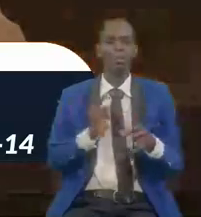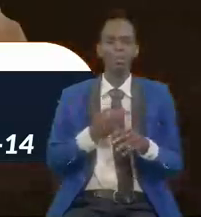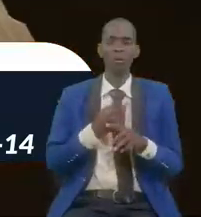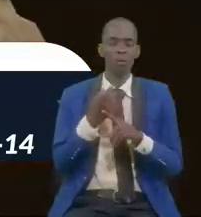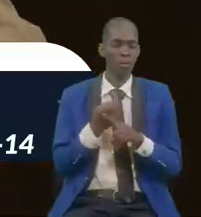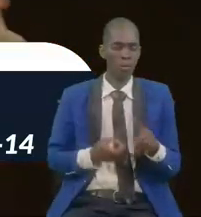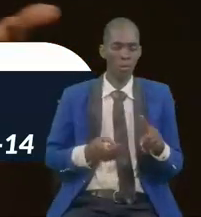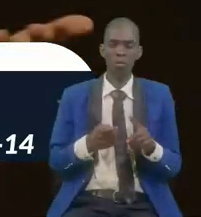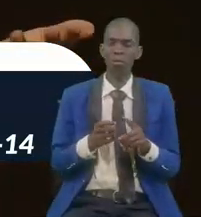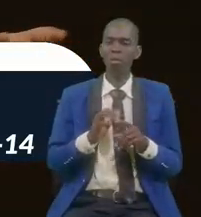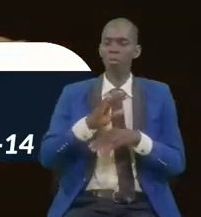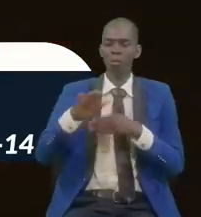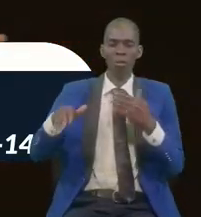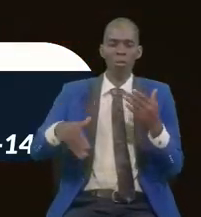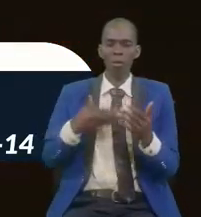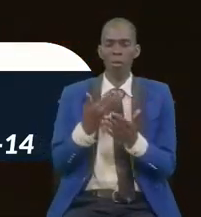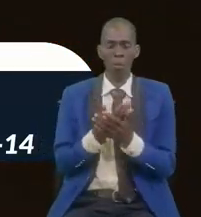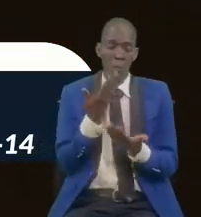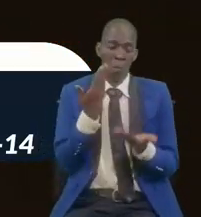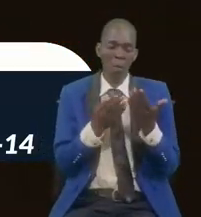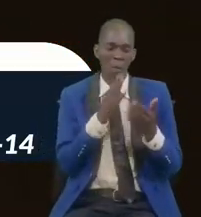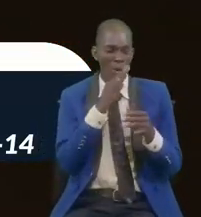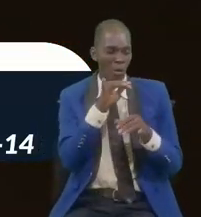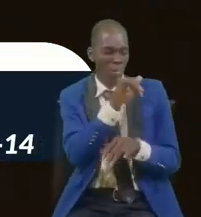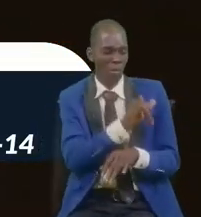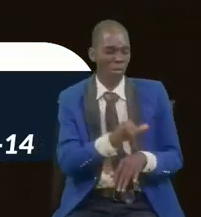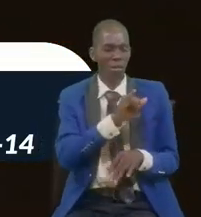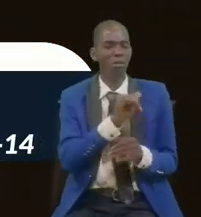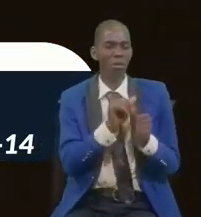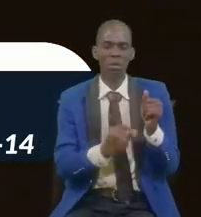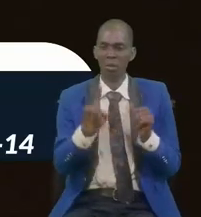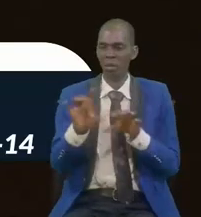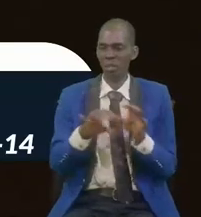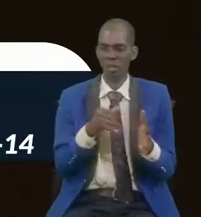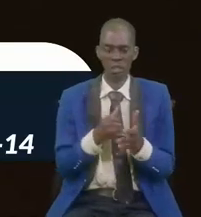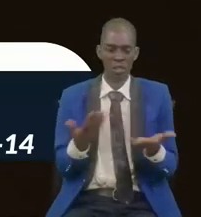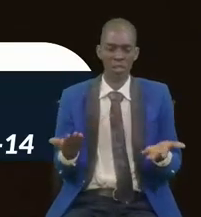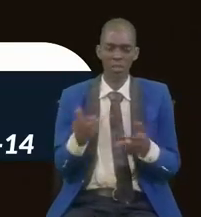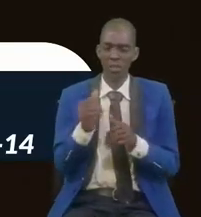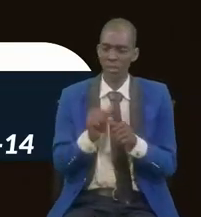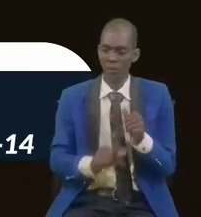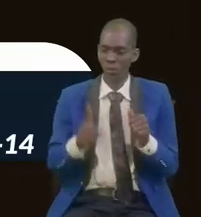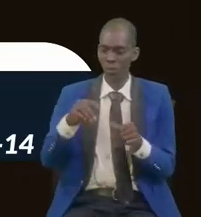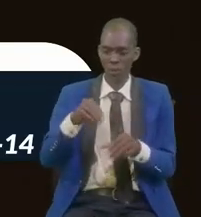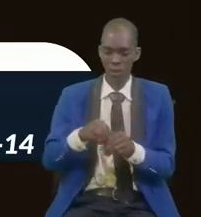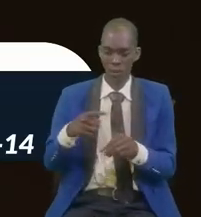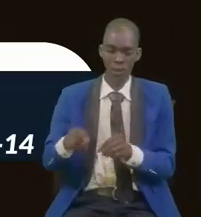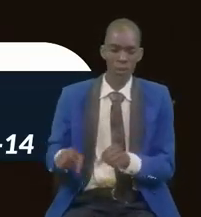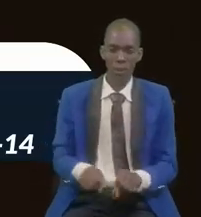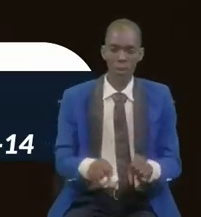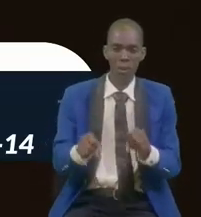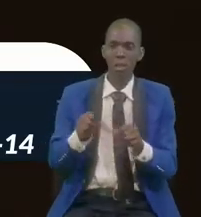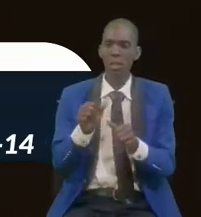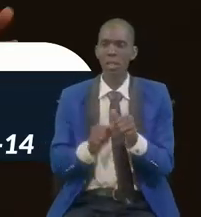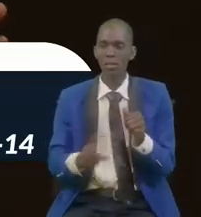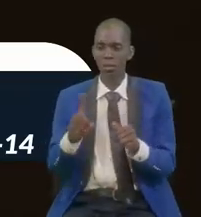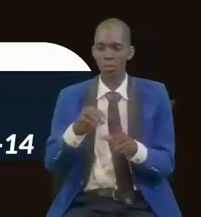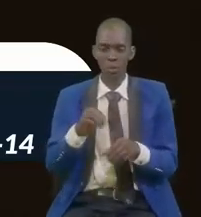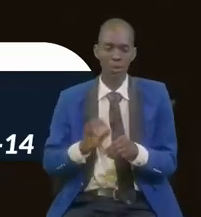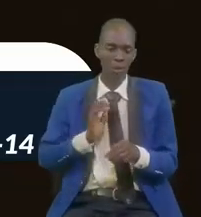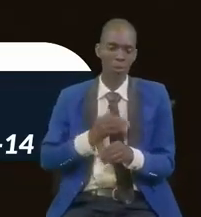iniquité. Les iniquités communes que tout le monde le fait, tout le monde dans notre rue, tout le monde dans